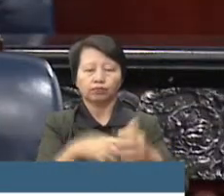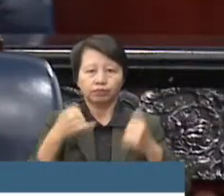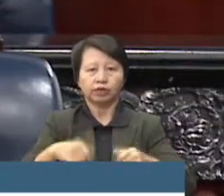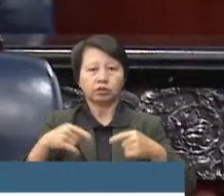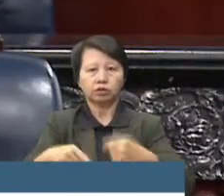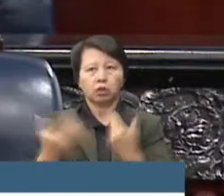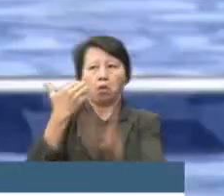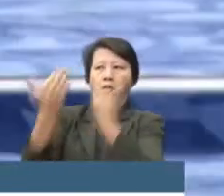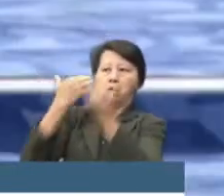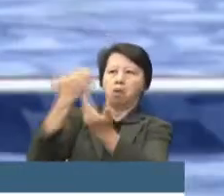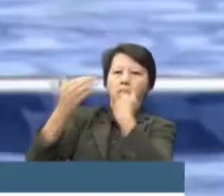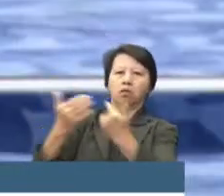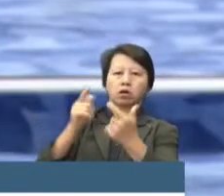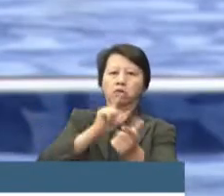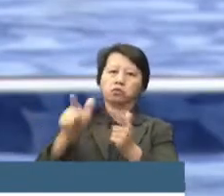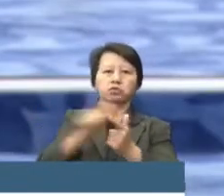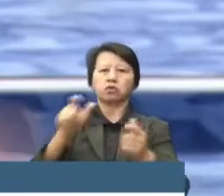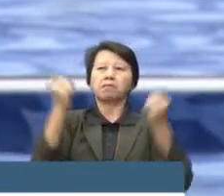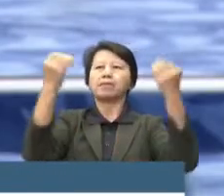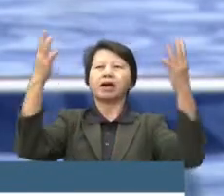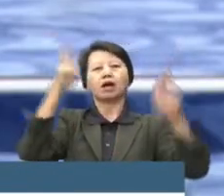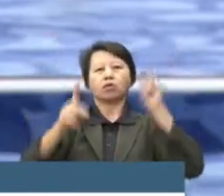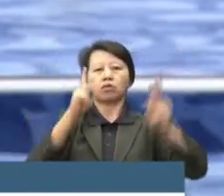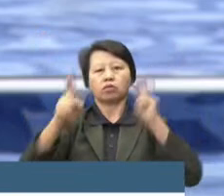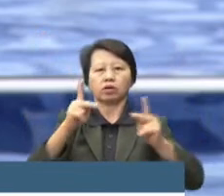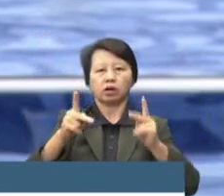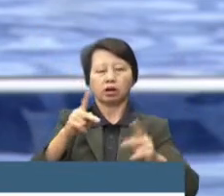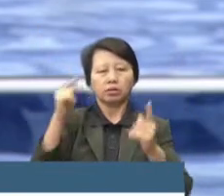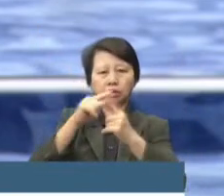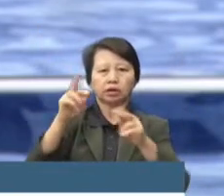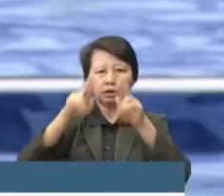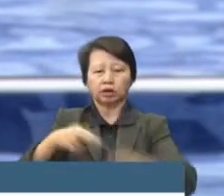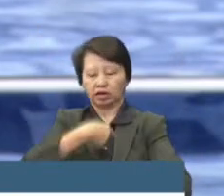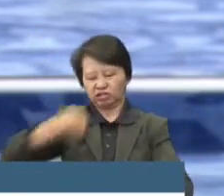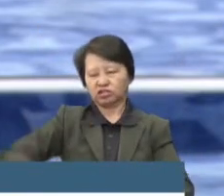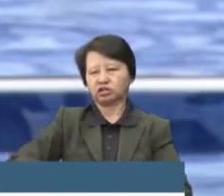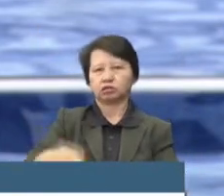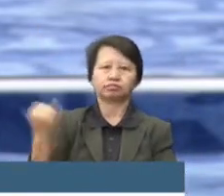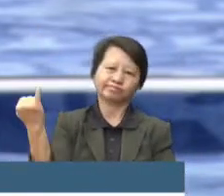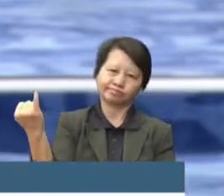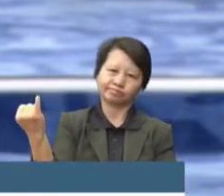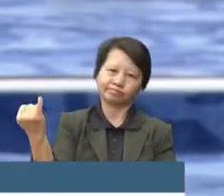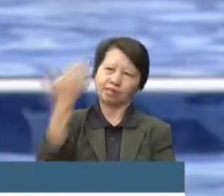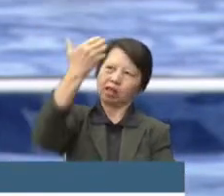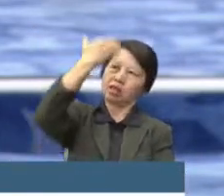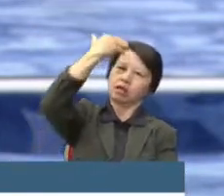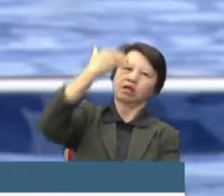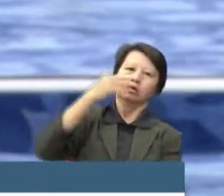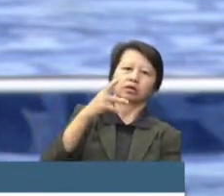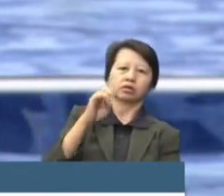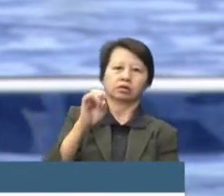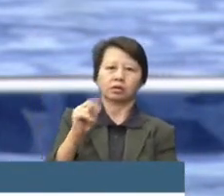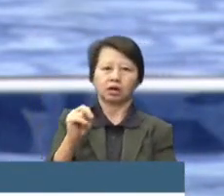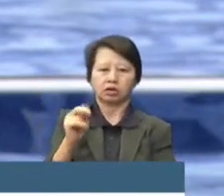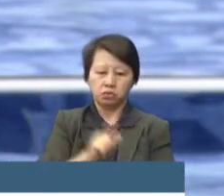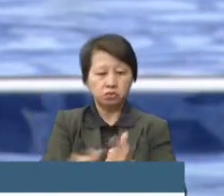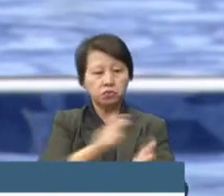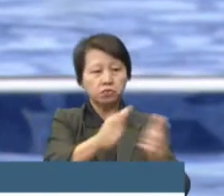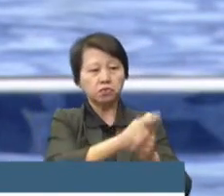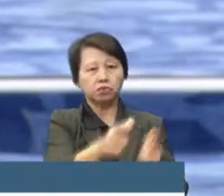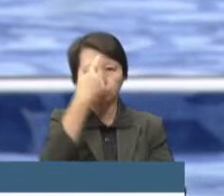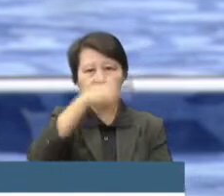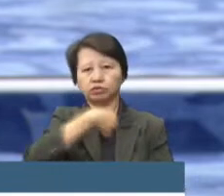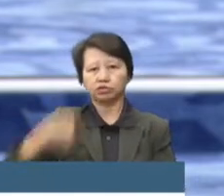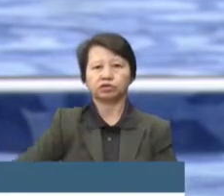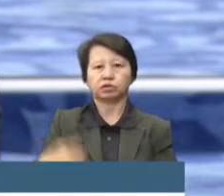tohmah luluskan puluhan ribu warganegara kepada rakyat China ini jahat